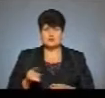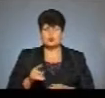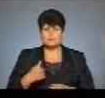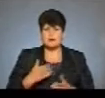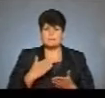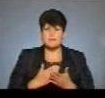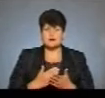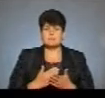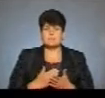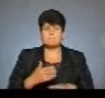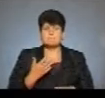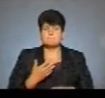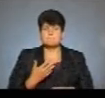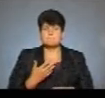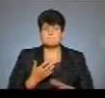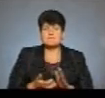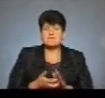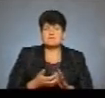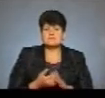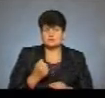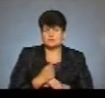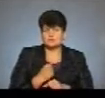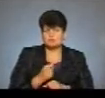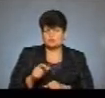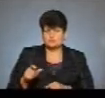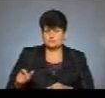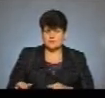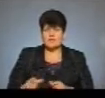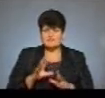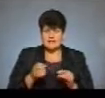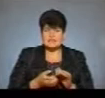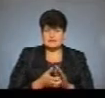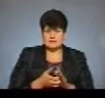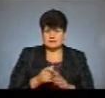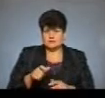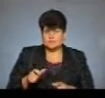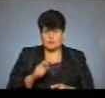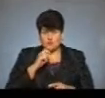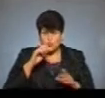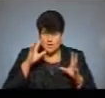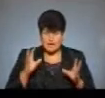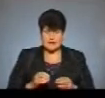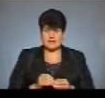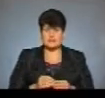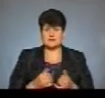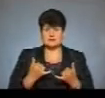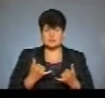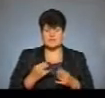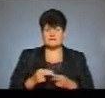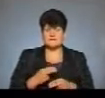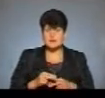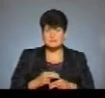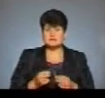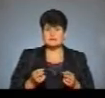брак робочої сили і взагалі ми маємо брак кадрів в Україні. Але водночас зараз я вибрала